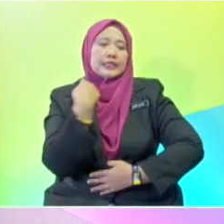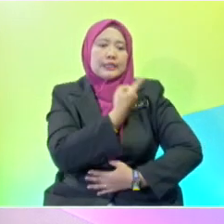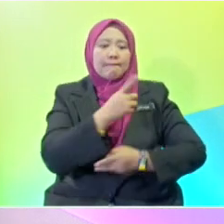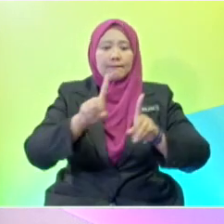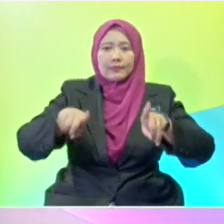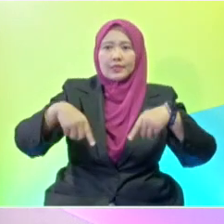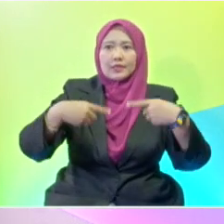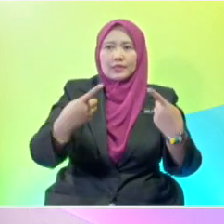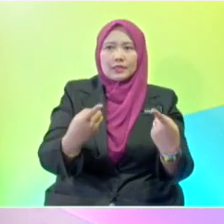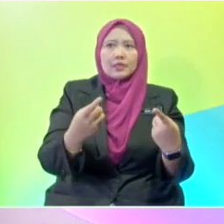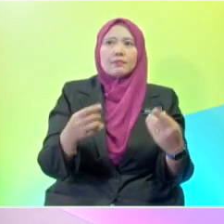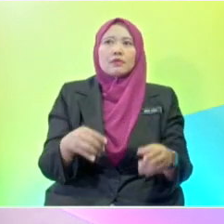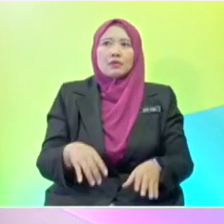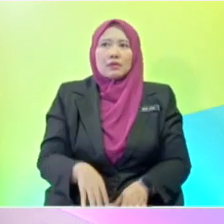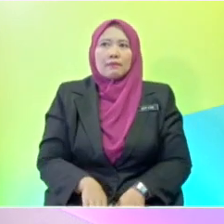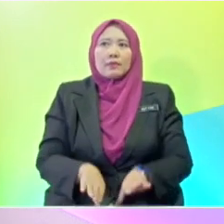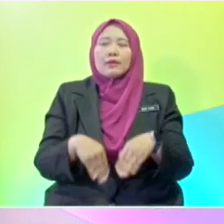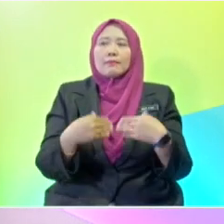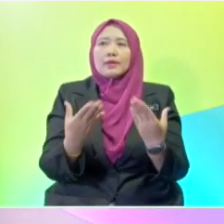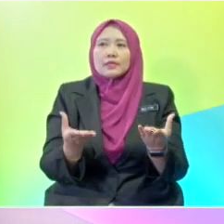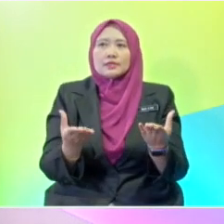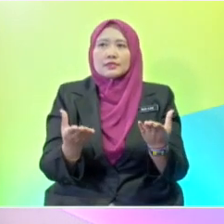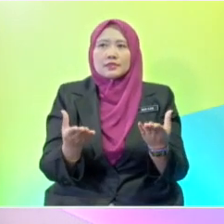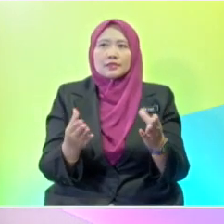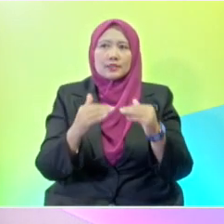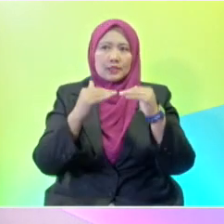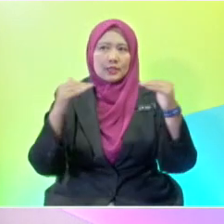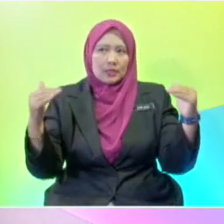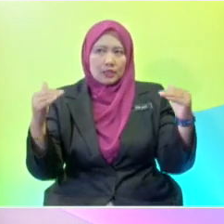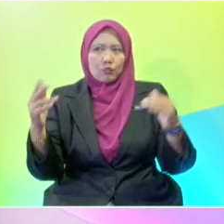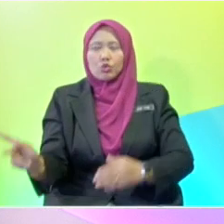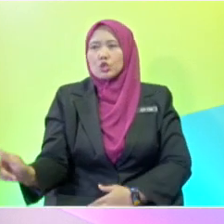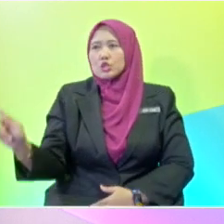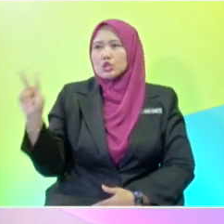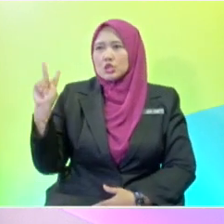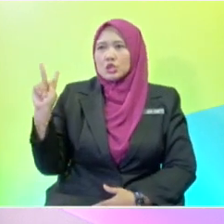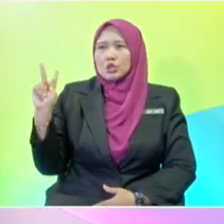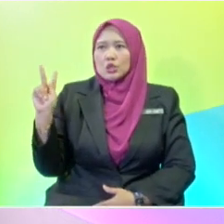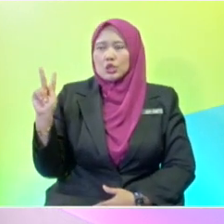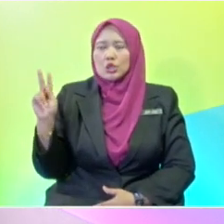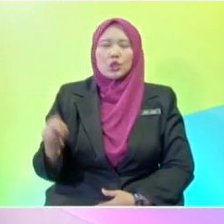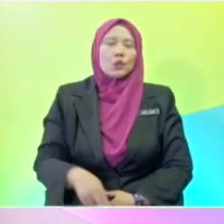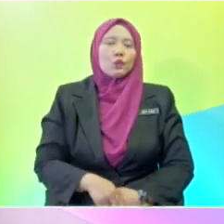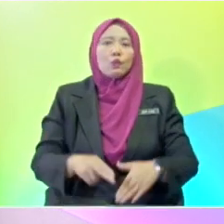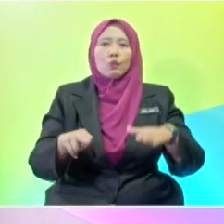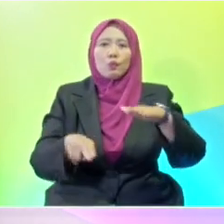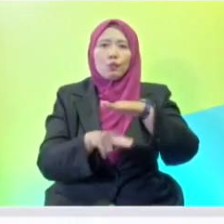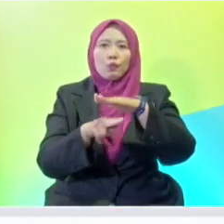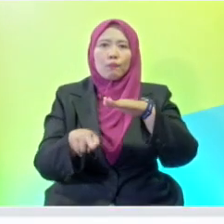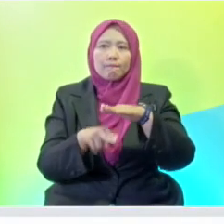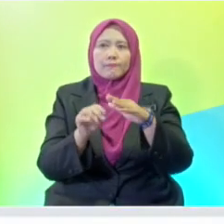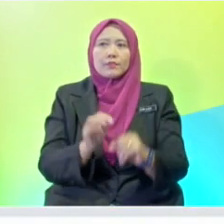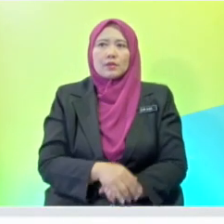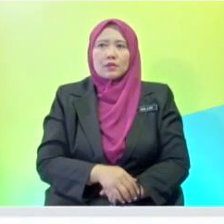pernyataan tahap penguasaan umum yang perlu murid kuasai kita mempunyai enam tahap yaitu tahap 1